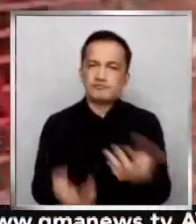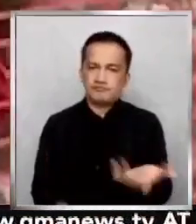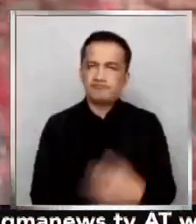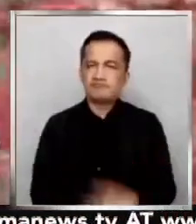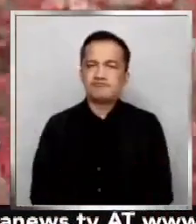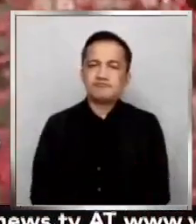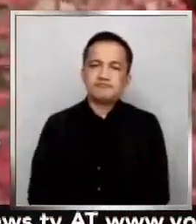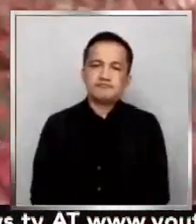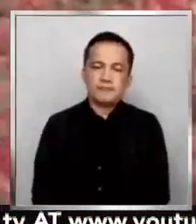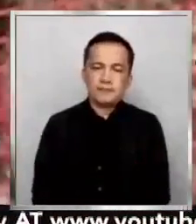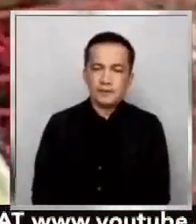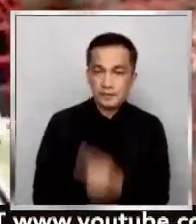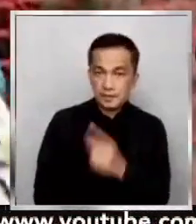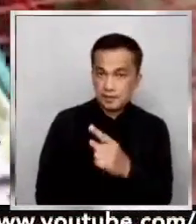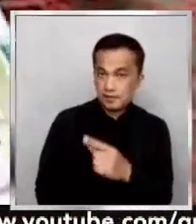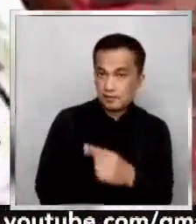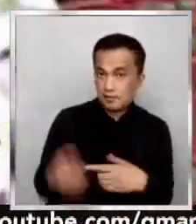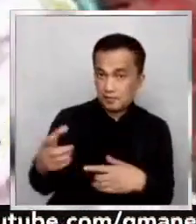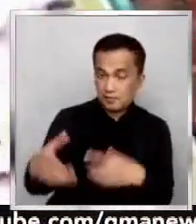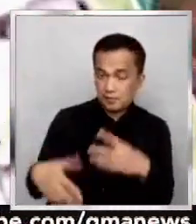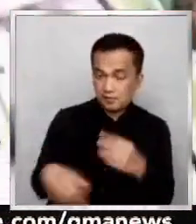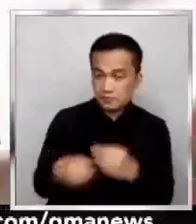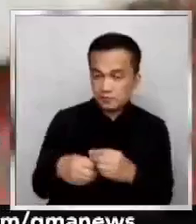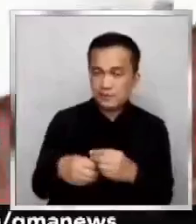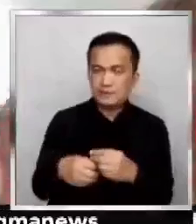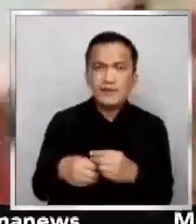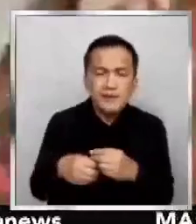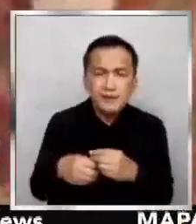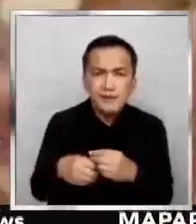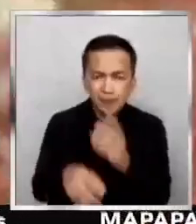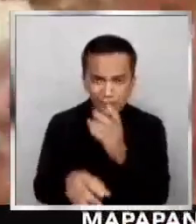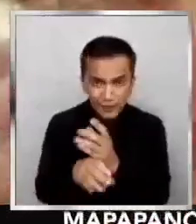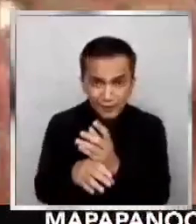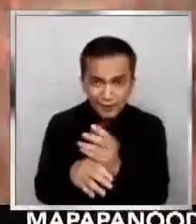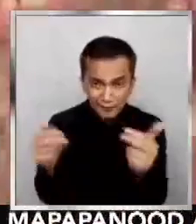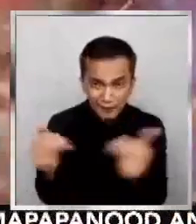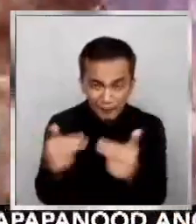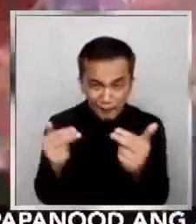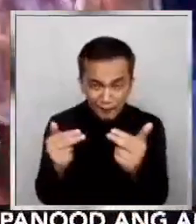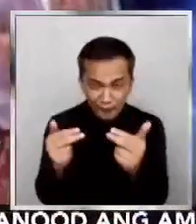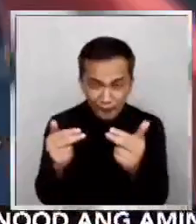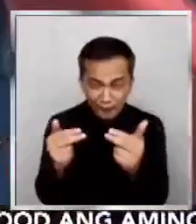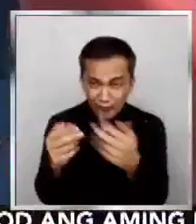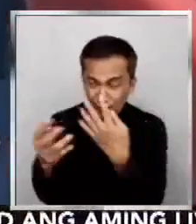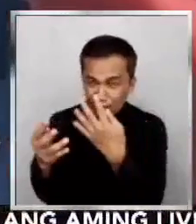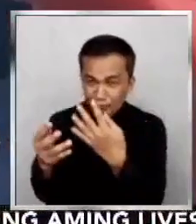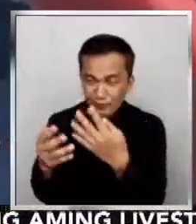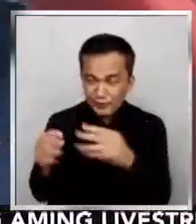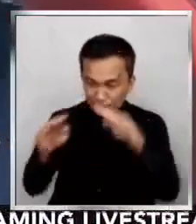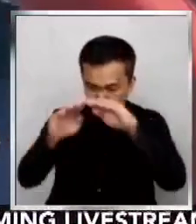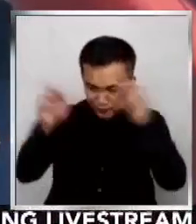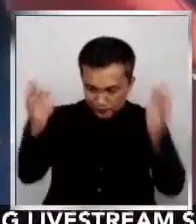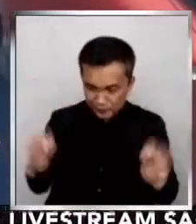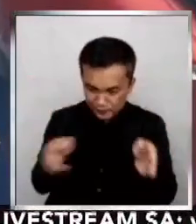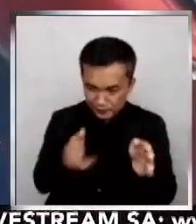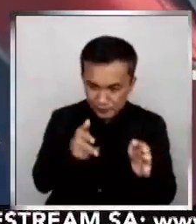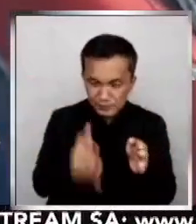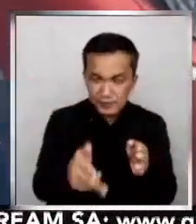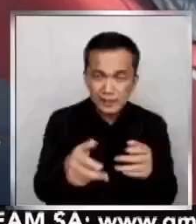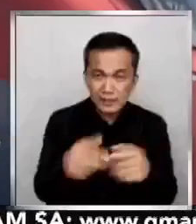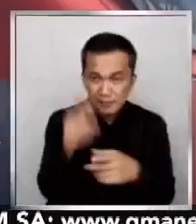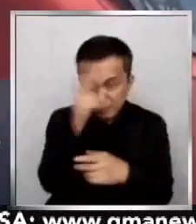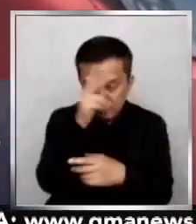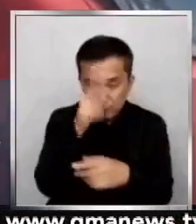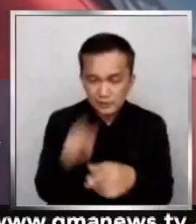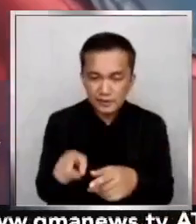Bukod sa mga sasakyan, may mga manok panabong at kulungan ang mga naabutan sa kalsada. Ayon kay MMDA